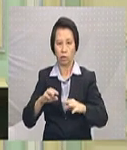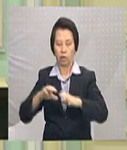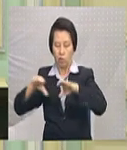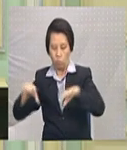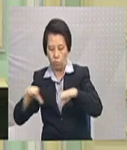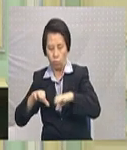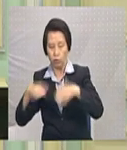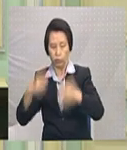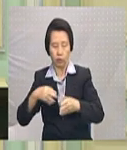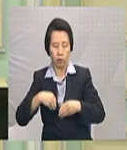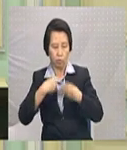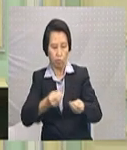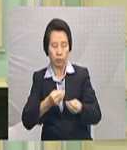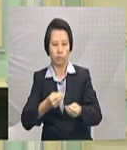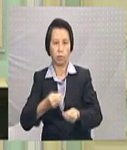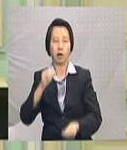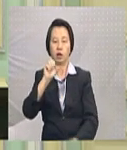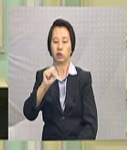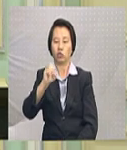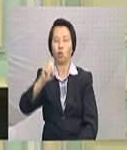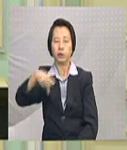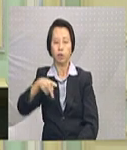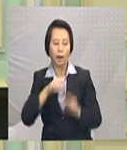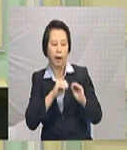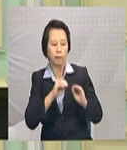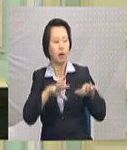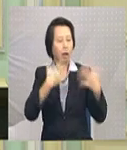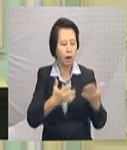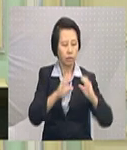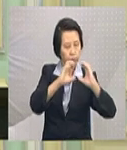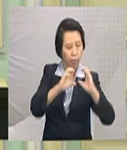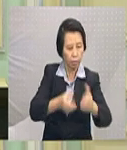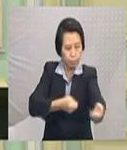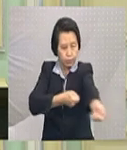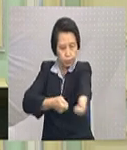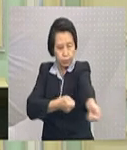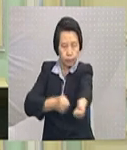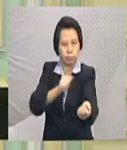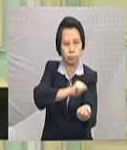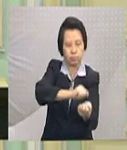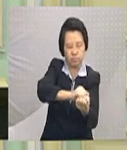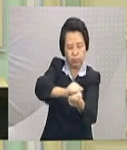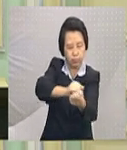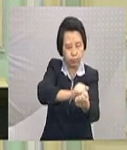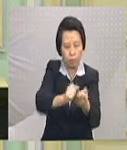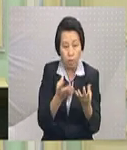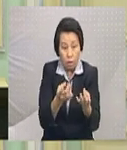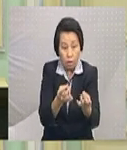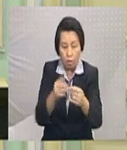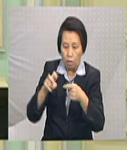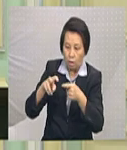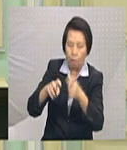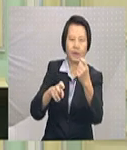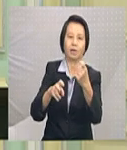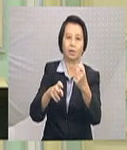membangunkan dan mengeluarkan SOP tentang bagaimana cara setiap nyah cemar itu dilaksanakan.